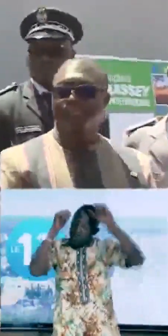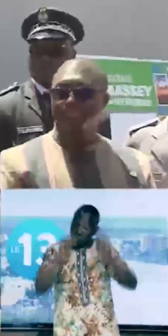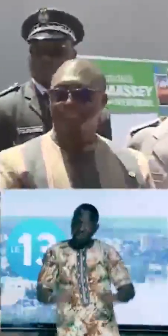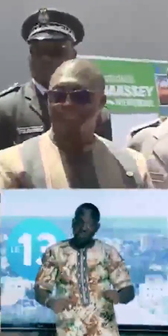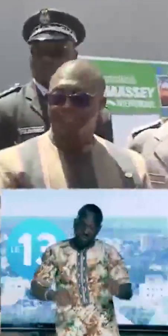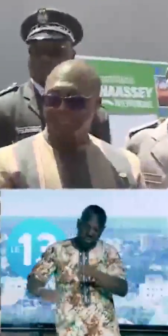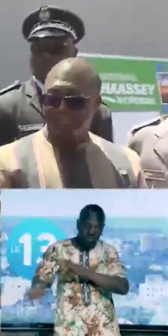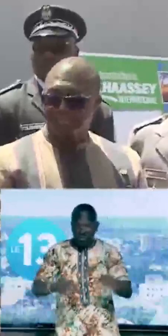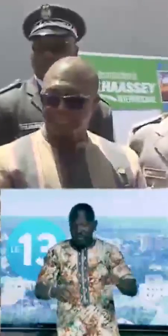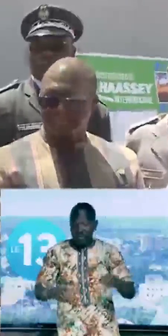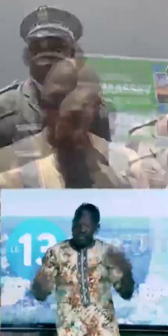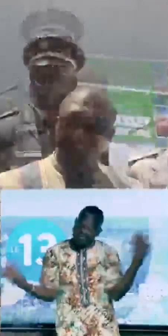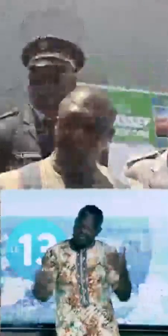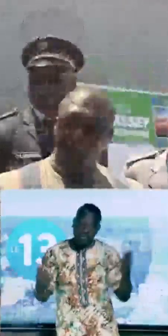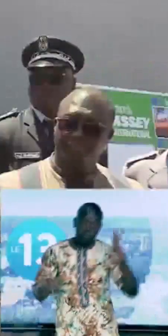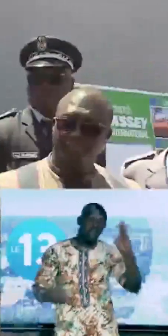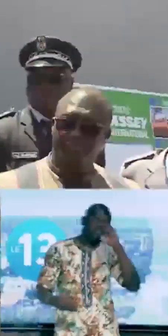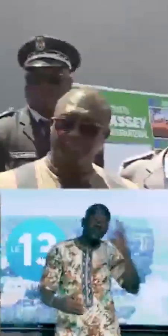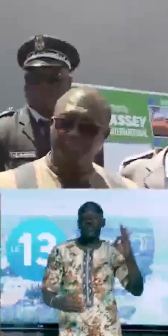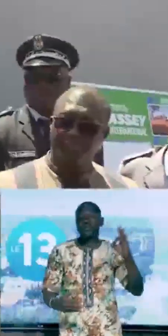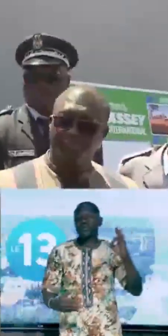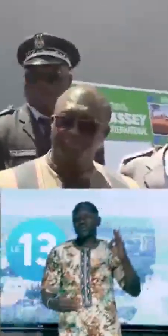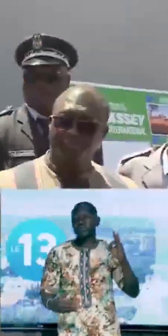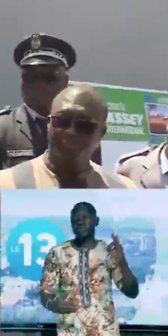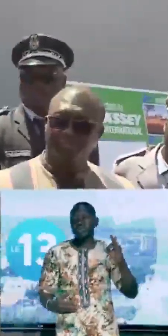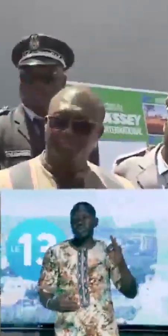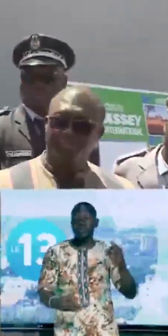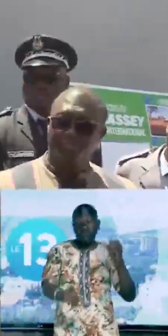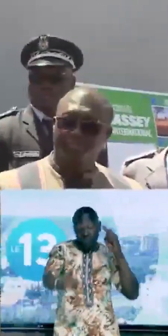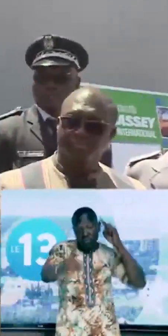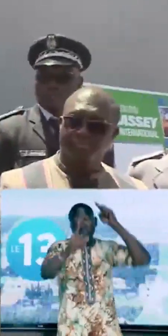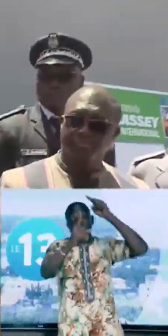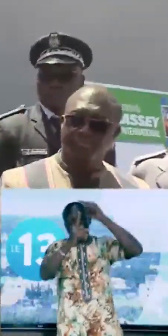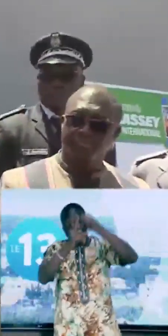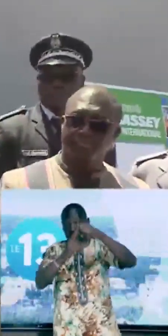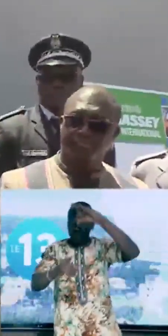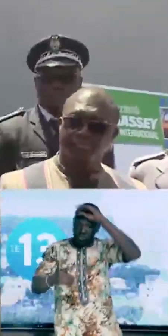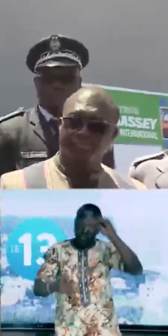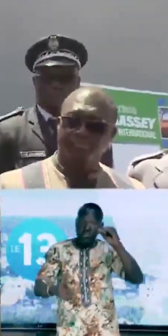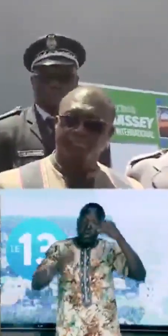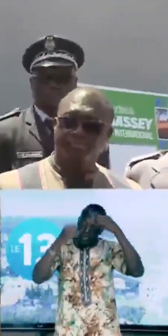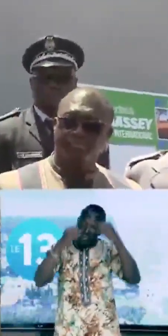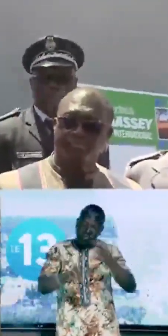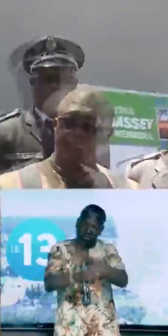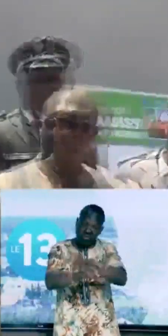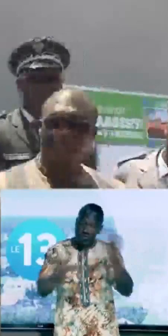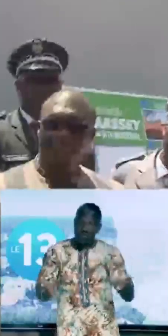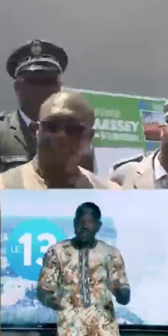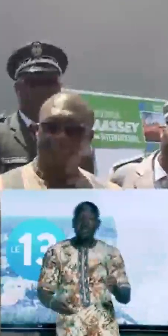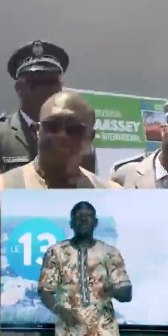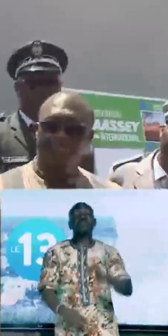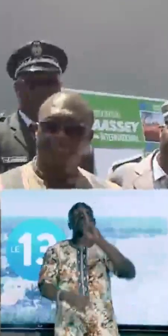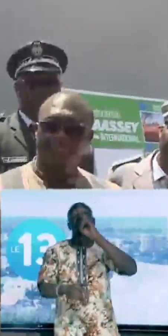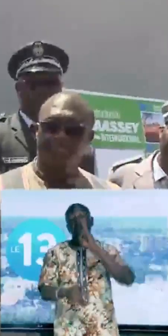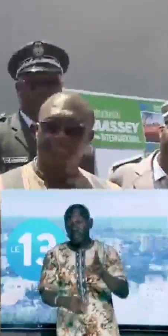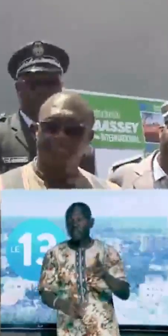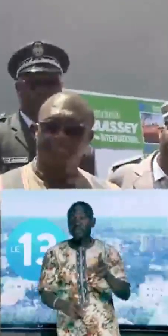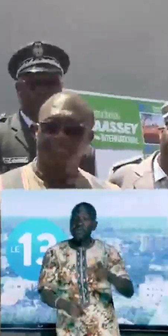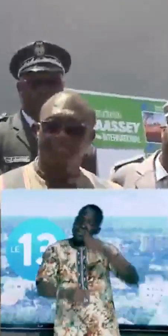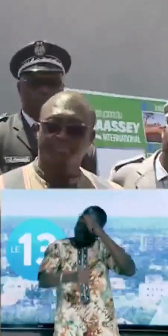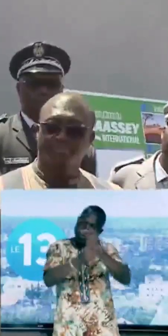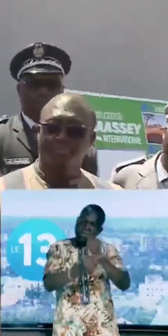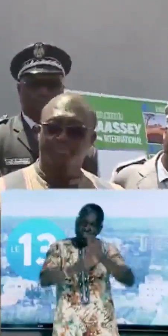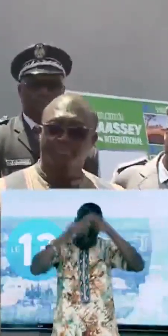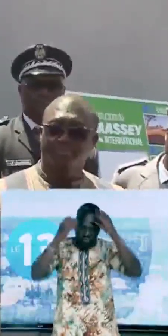veut ici au Burkina Faso. Il a fallu qu'il y ait la vision d'un homme d'entreprise pour que cela devienne réalité. Il donne du travail à beaucoup